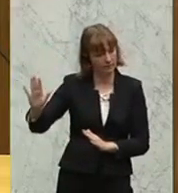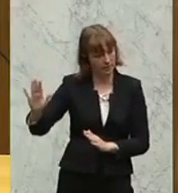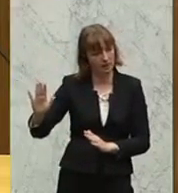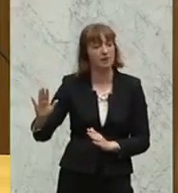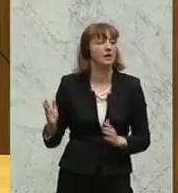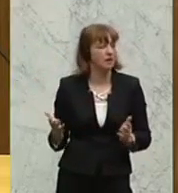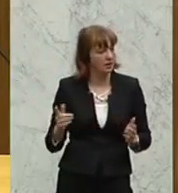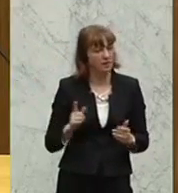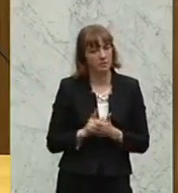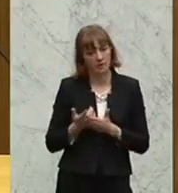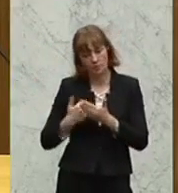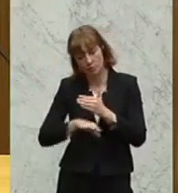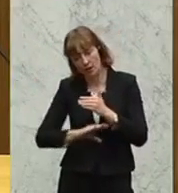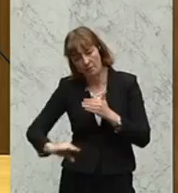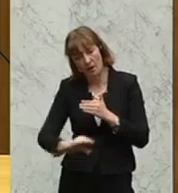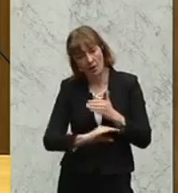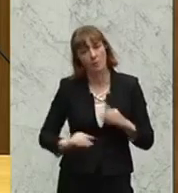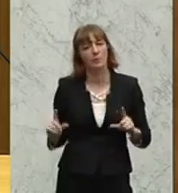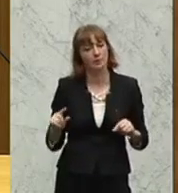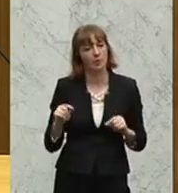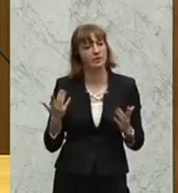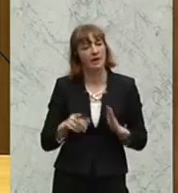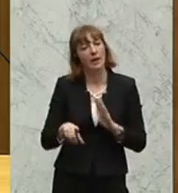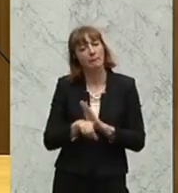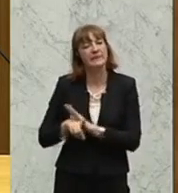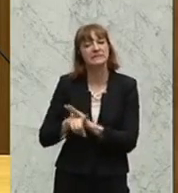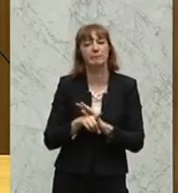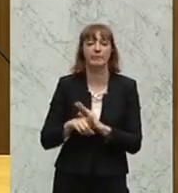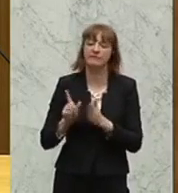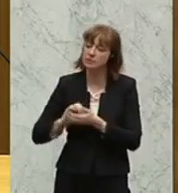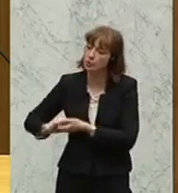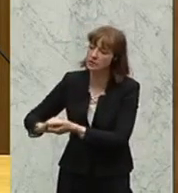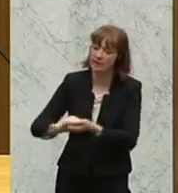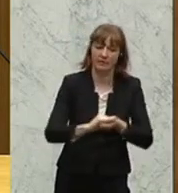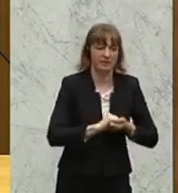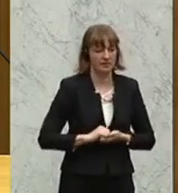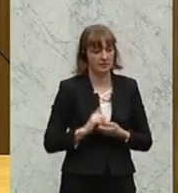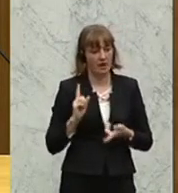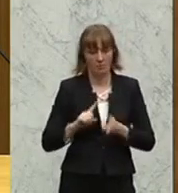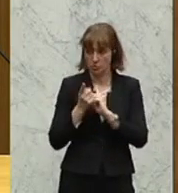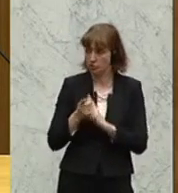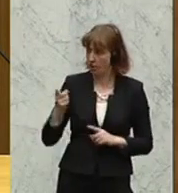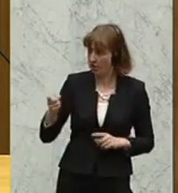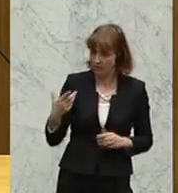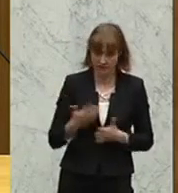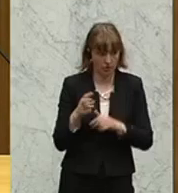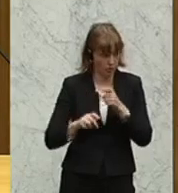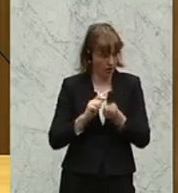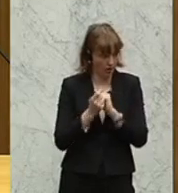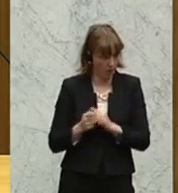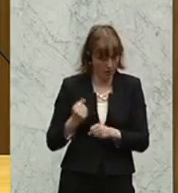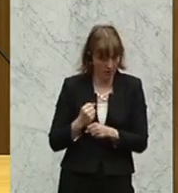christlich-soziale Grundwerte, die lauten, der viel hat, soll dem, der wenig hat, was geben.